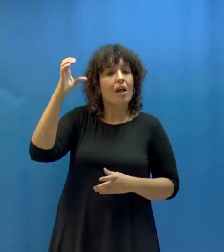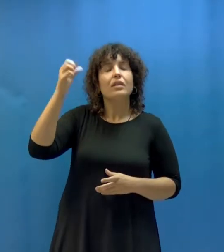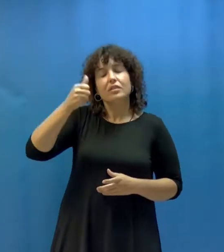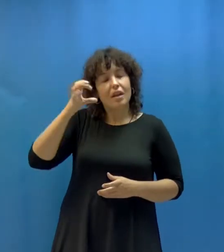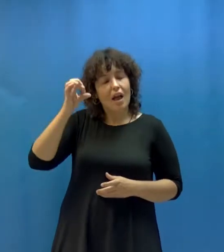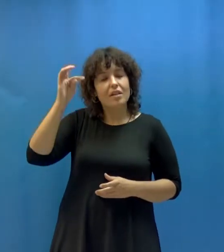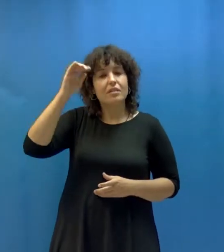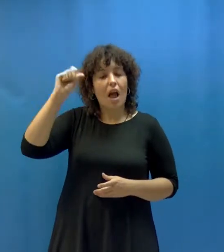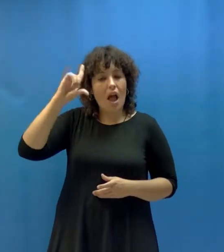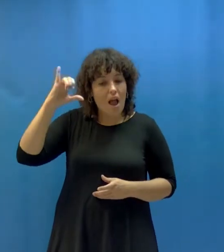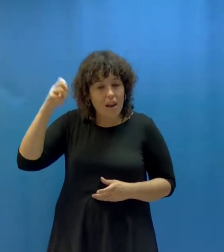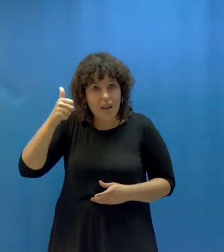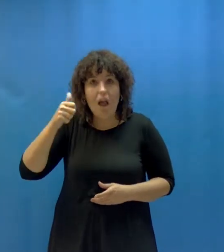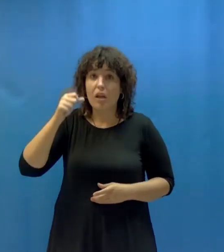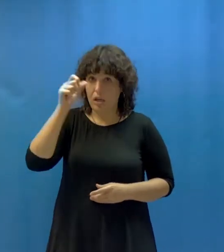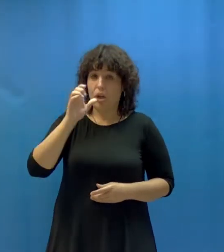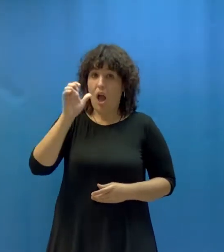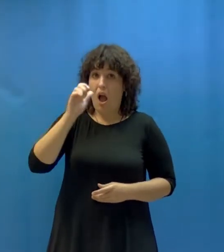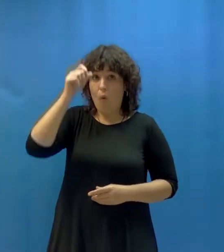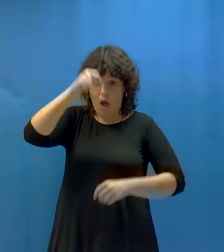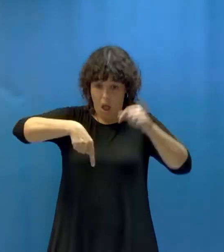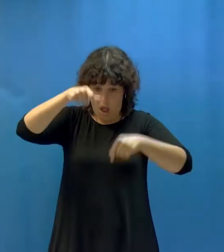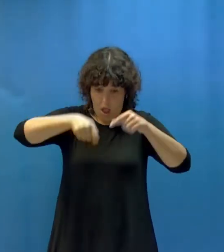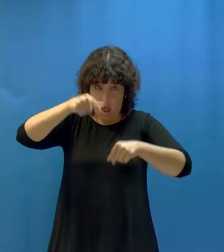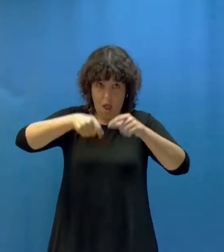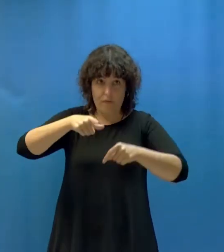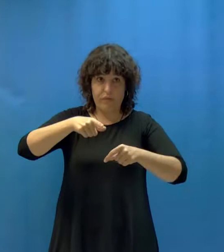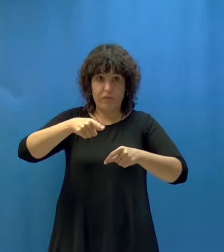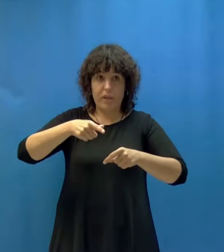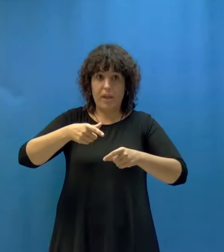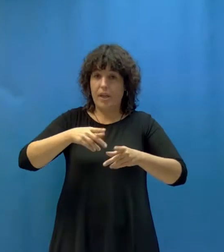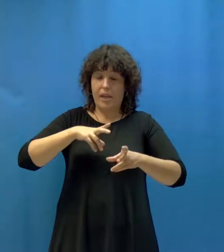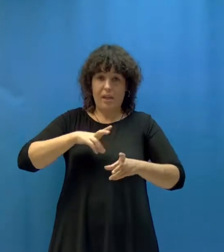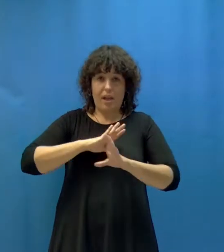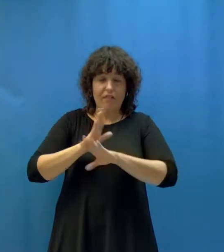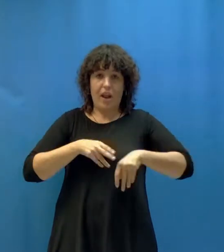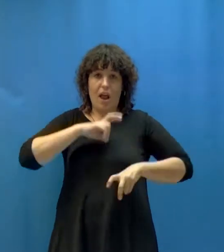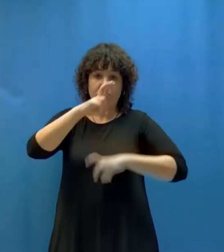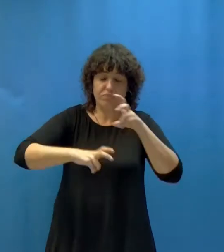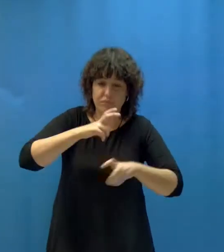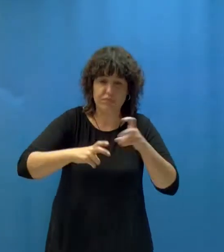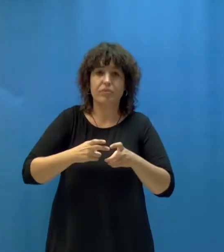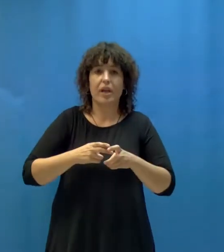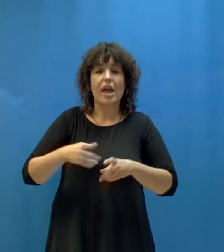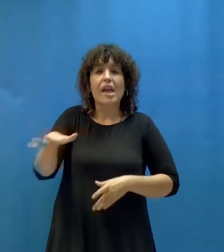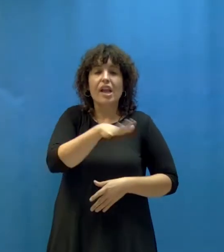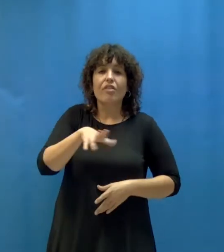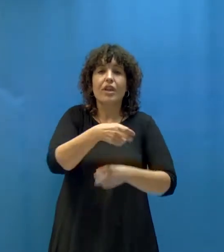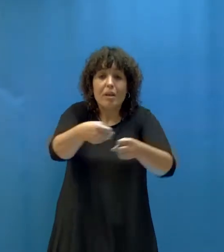importants filtracions d'aigua i, de fet, a final de curs vam haver d'habilitar uns vestuaris de la piscina, ja que els del pavelló